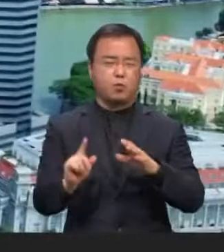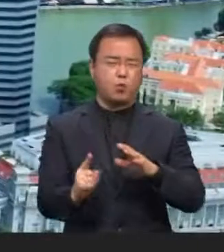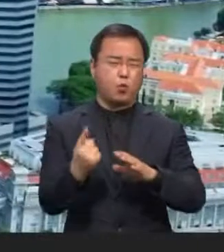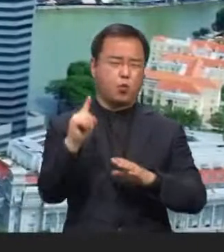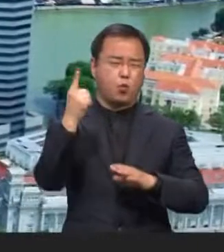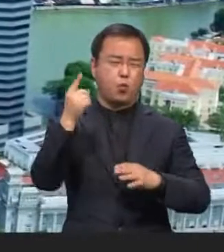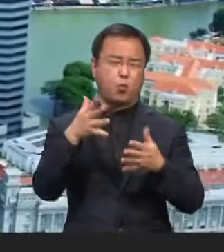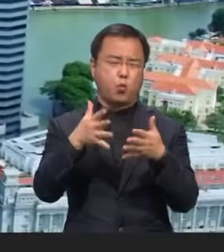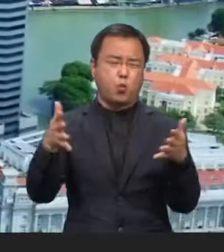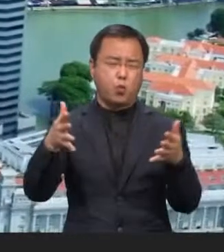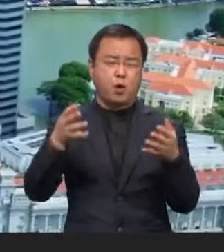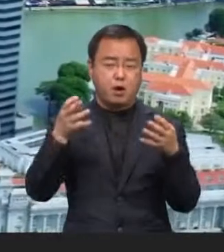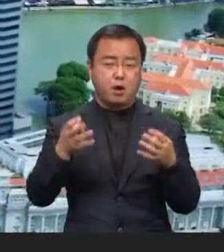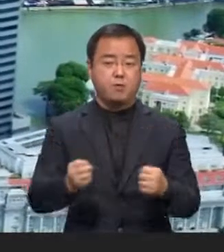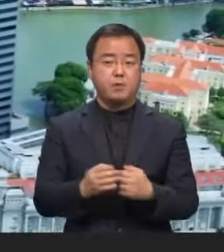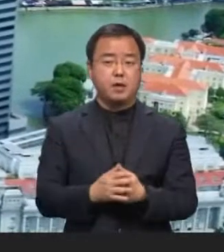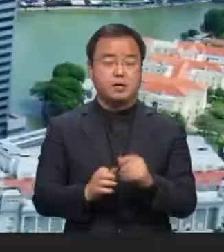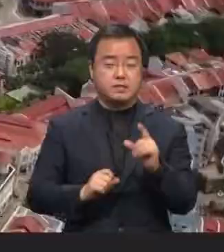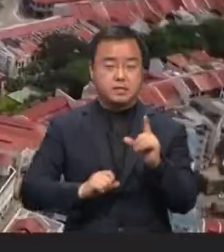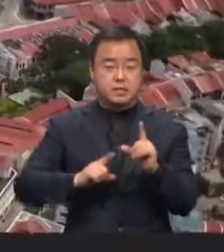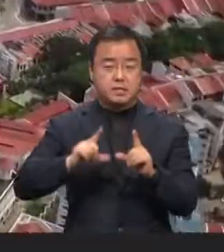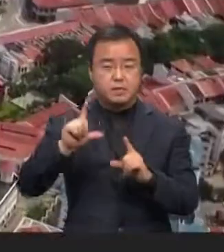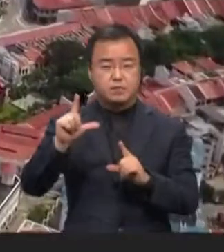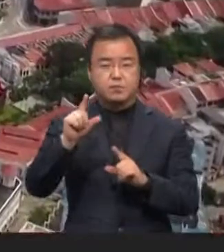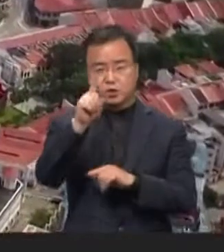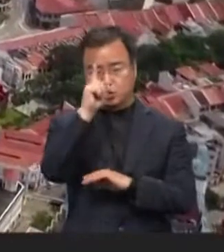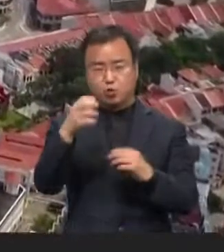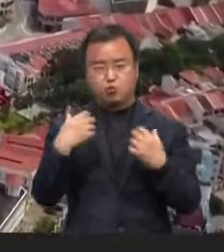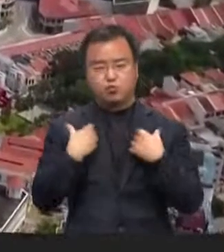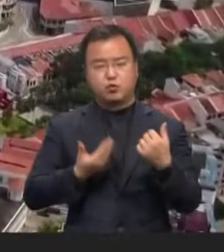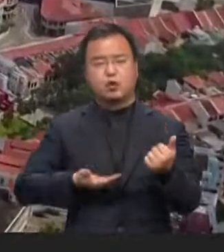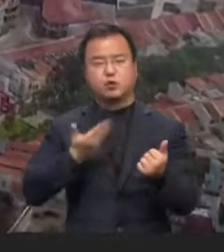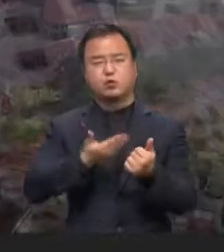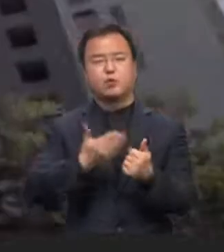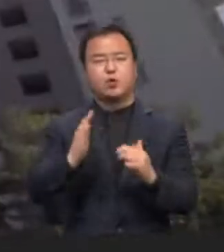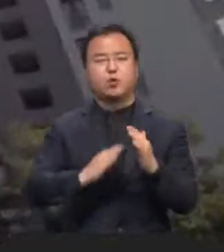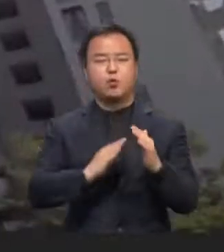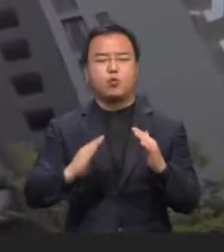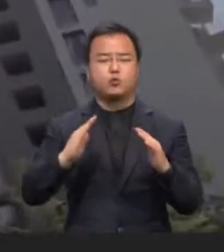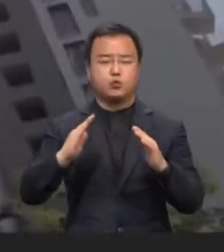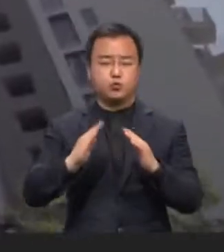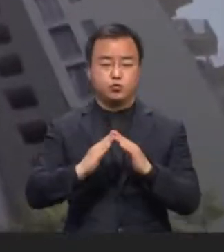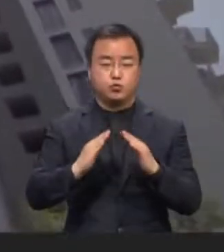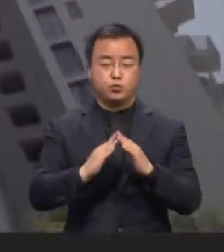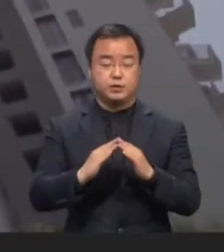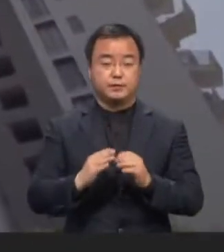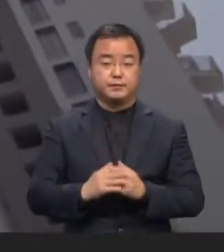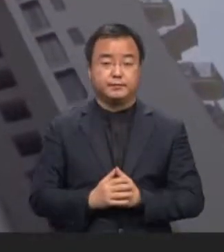인상적인데요. 대부분 싱가포르 정부가 제공하는 공공주택입니다.